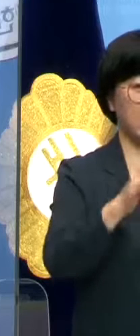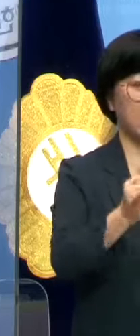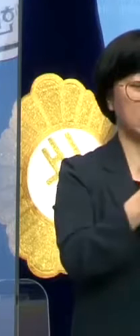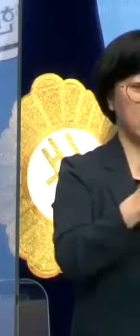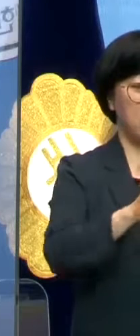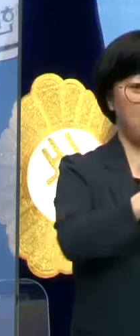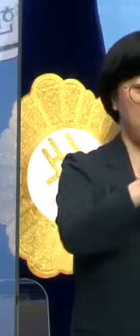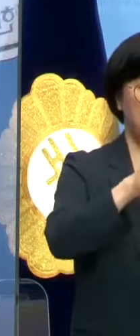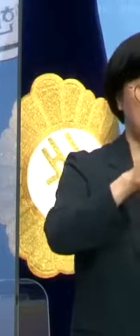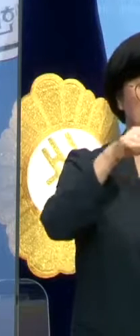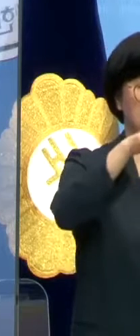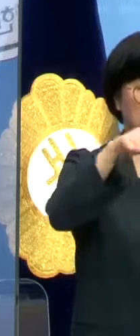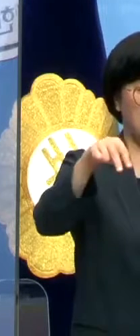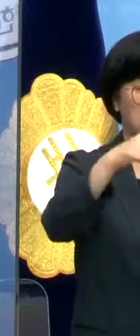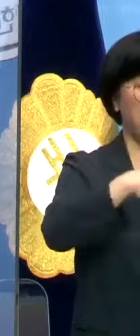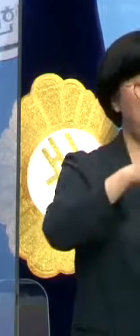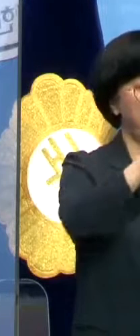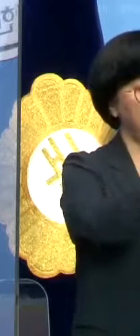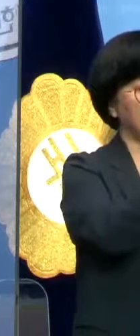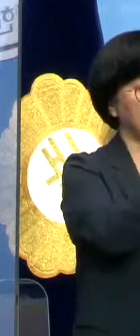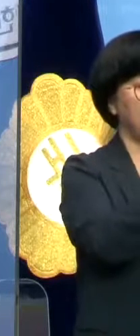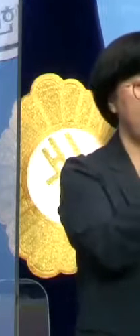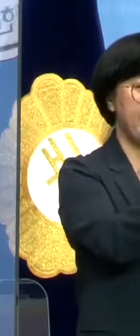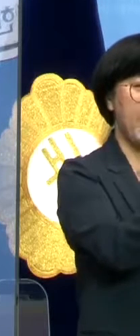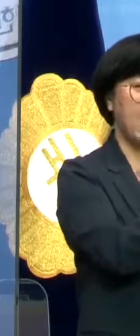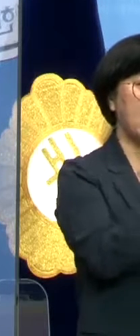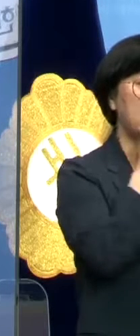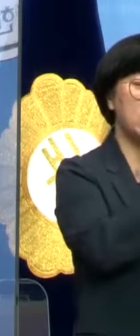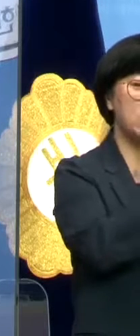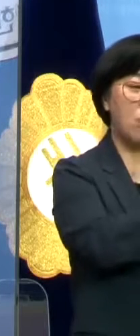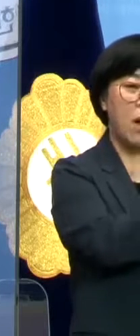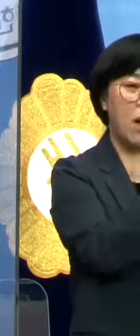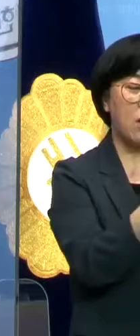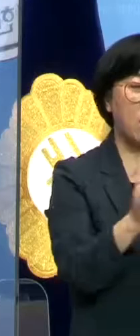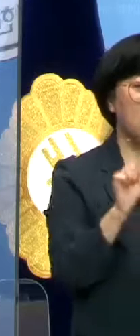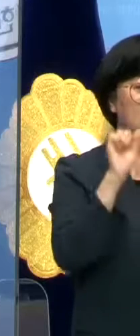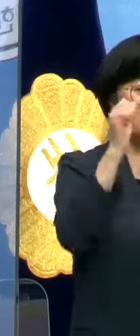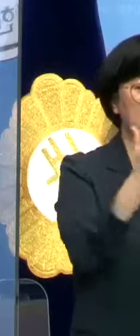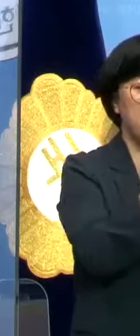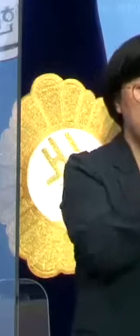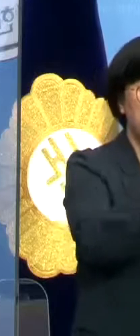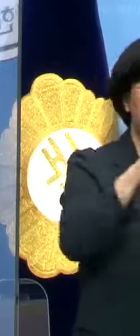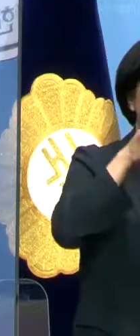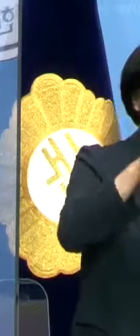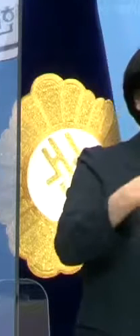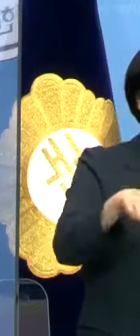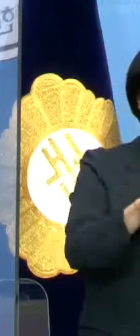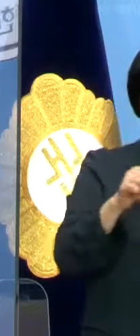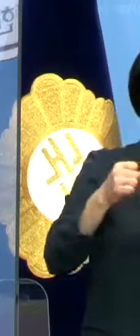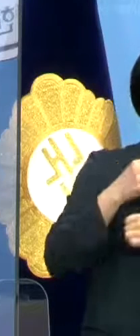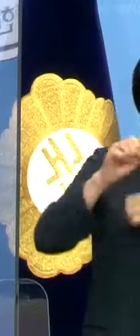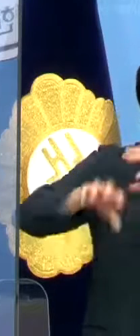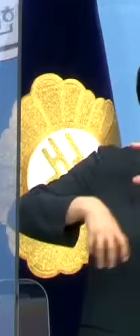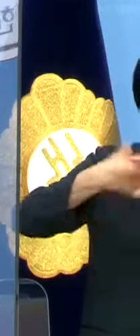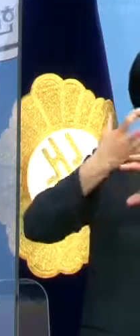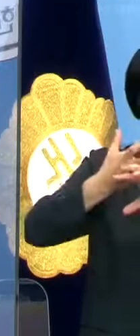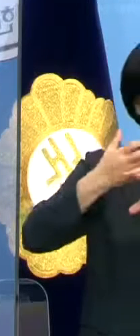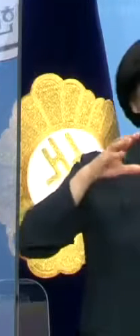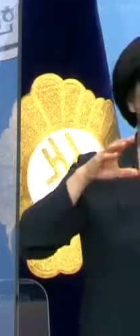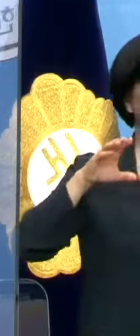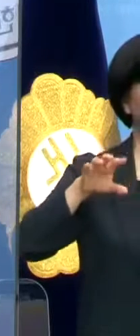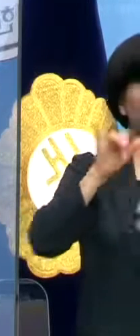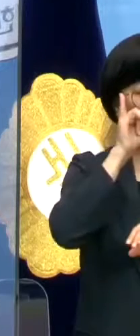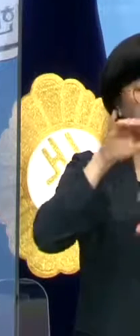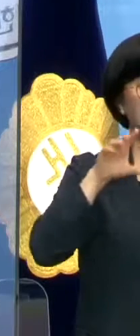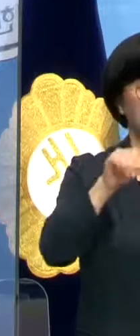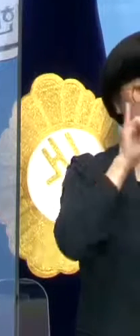현재 언론에서는 태국 왕당파 가 민주화 요구 집회를 진압하기 위해서 군부 쿠데타를 종용하고 있다는 이야기까지